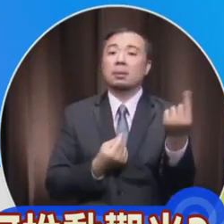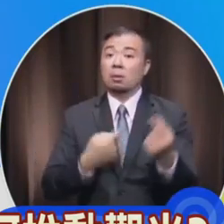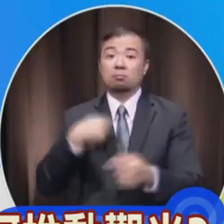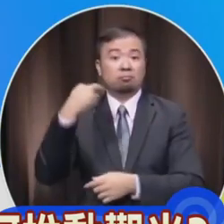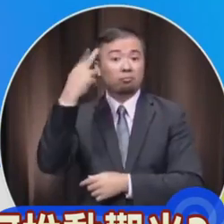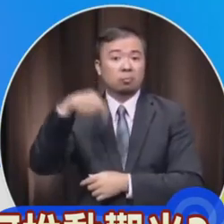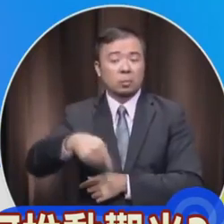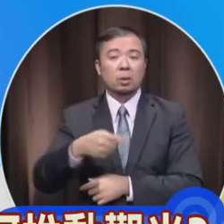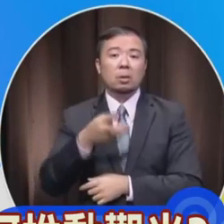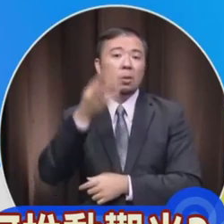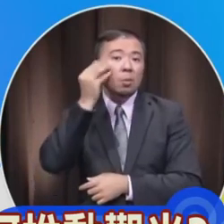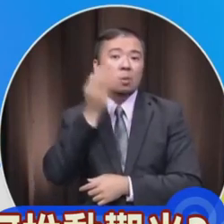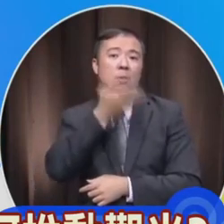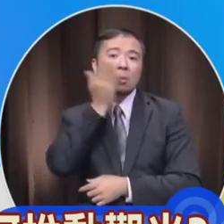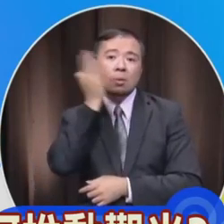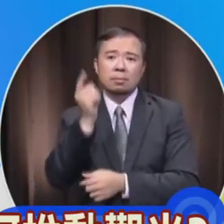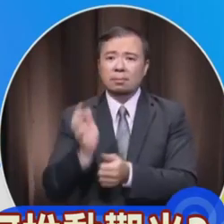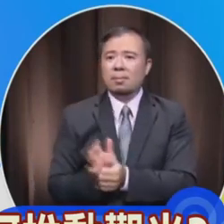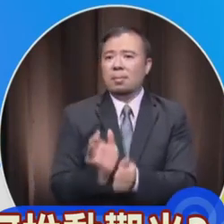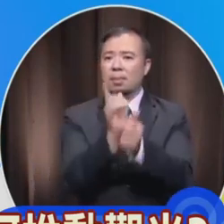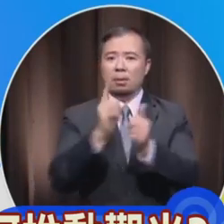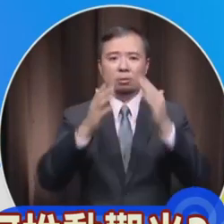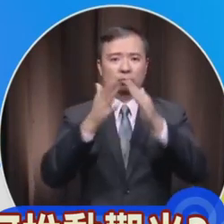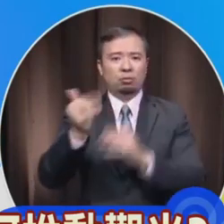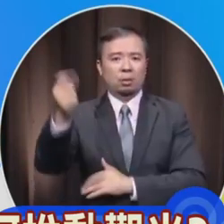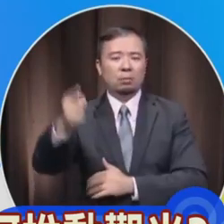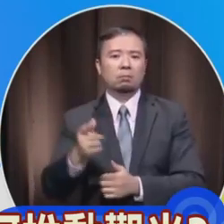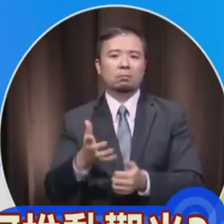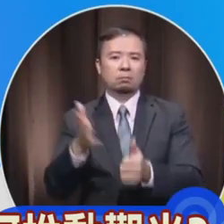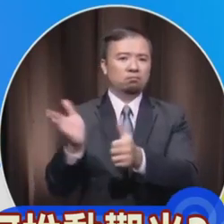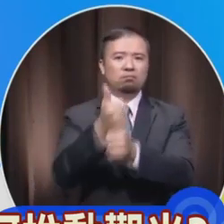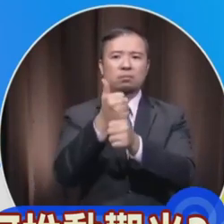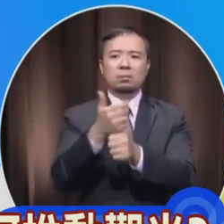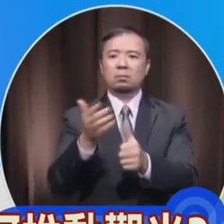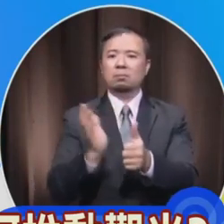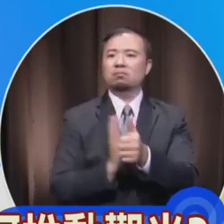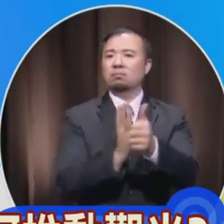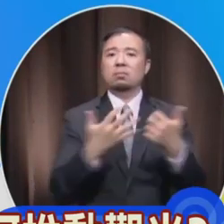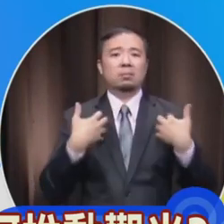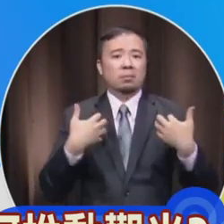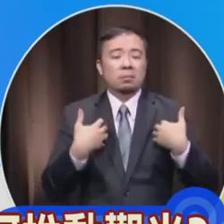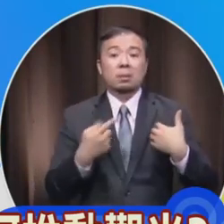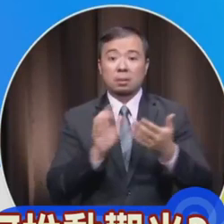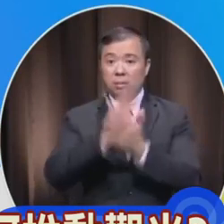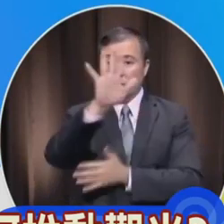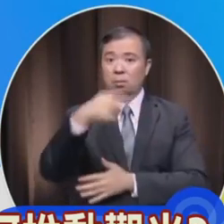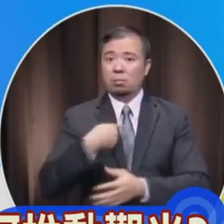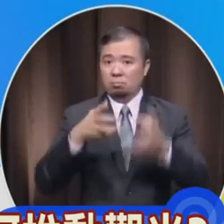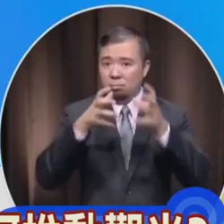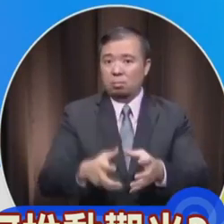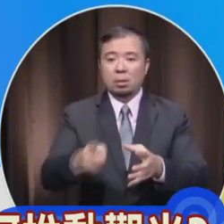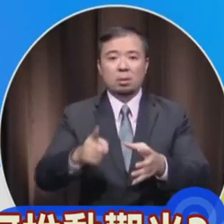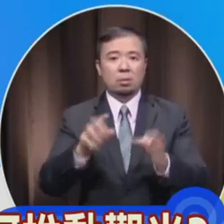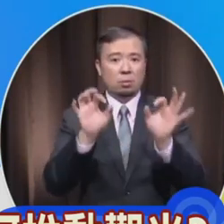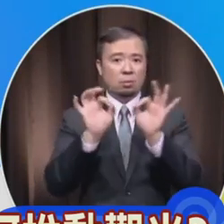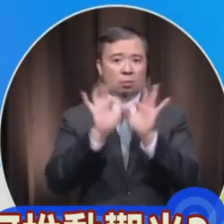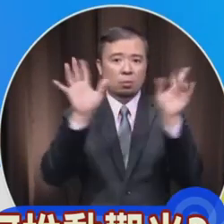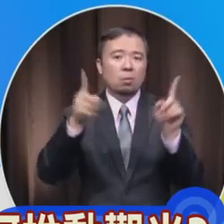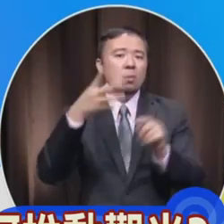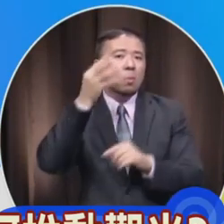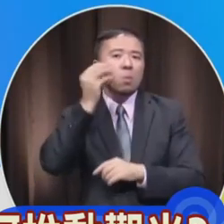们除了我们市长要当头号的推销人，我未来担任市长，我也会成立观光推动委员会，我亲自担任召集人，我